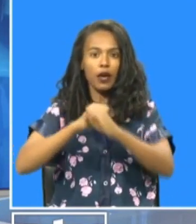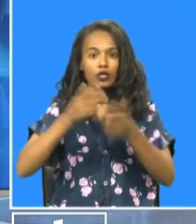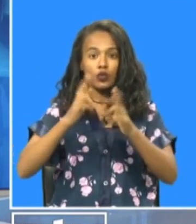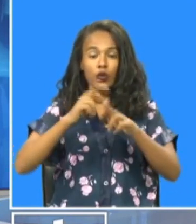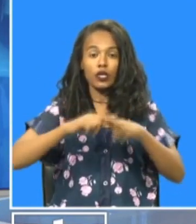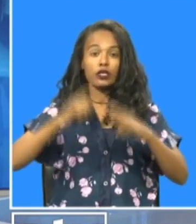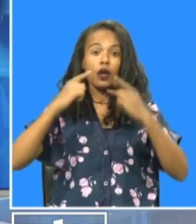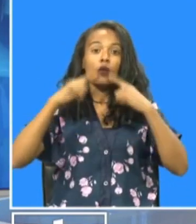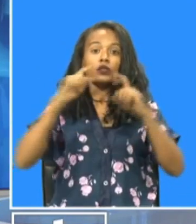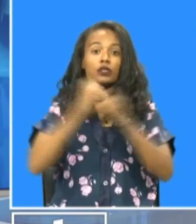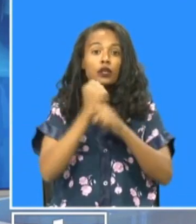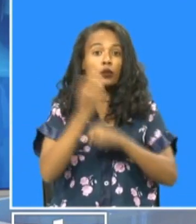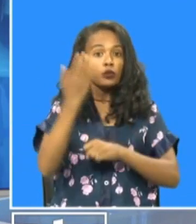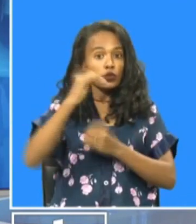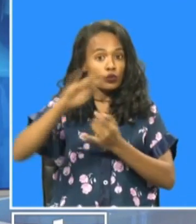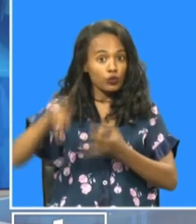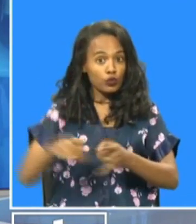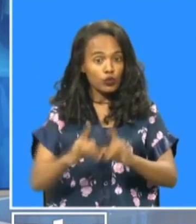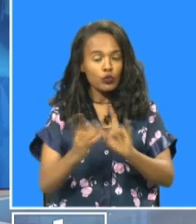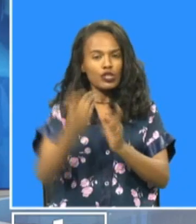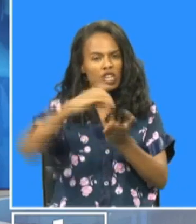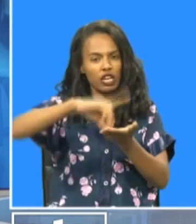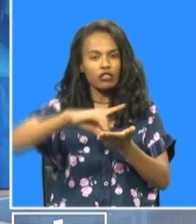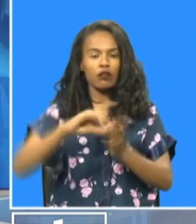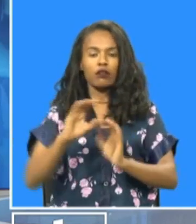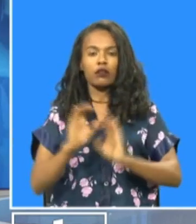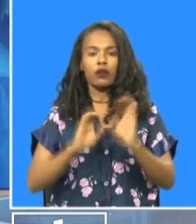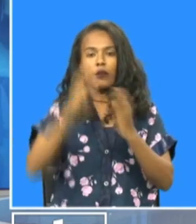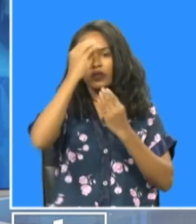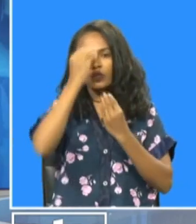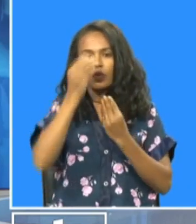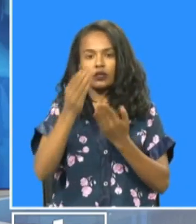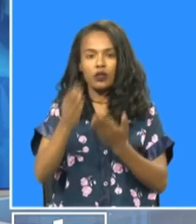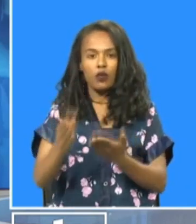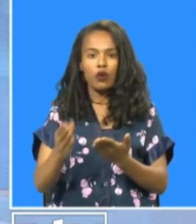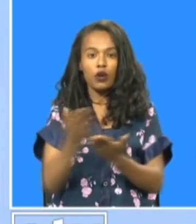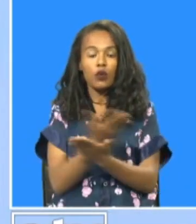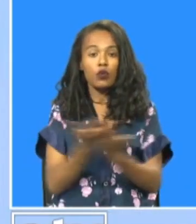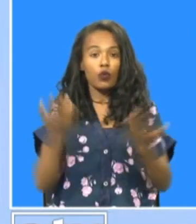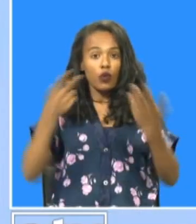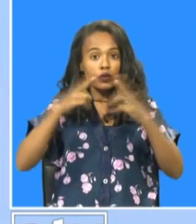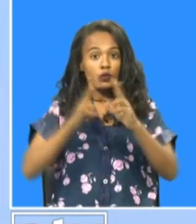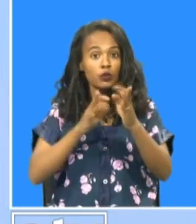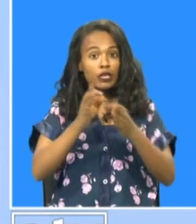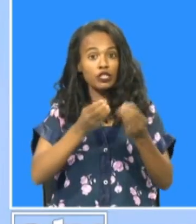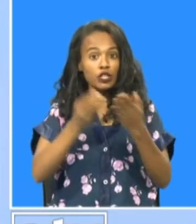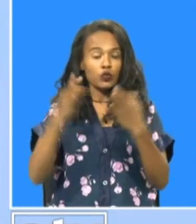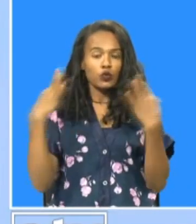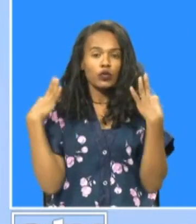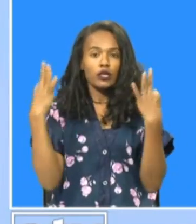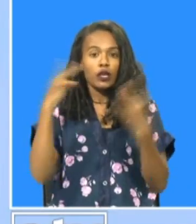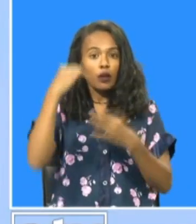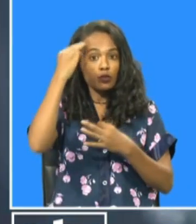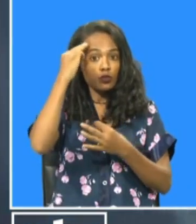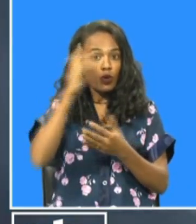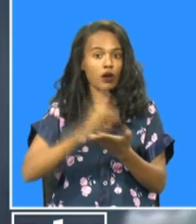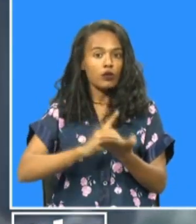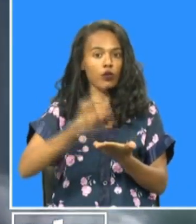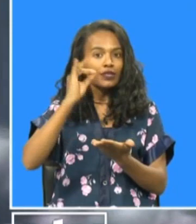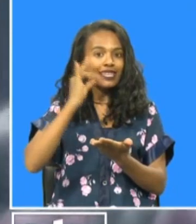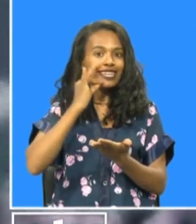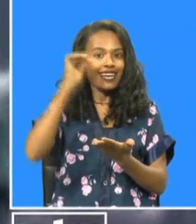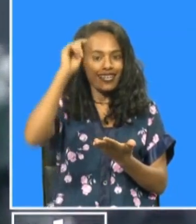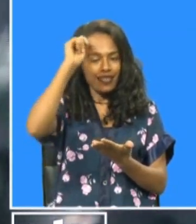አዋጁ ሲሰራባቸው የቆዩ ስልቶች ክለሳ እንደተደረገባቸው አስታወቀ። ጉዳይን አስመልክቶ መግለጫ የሰጡት የጤና ሚኒስትሯ ዶክተር ሊያ